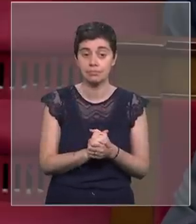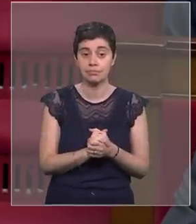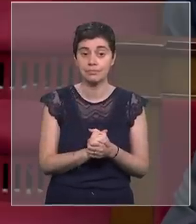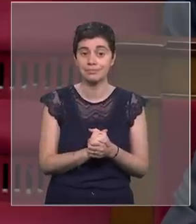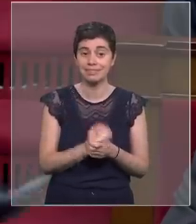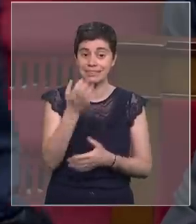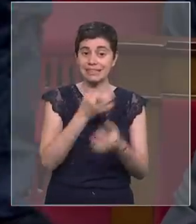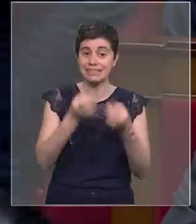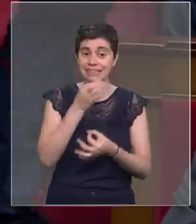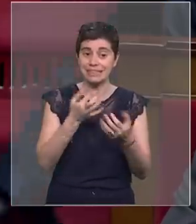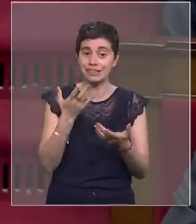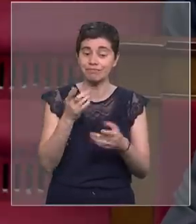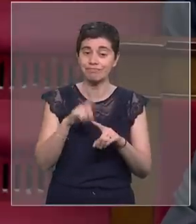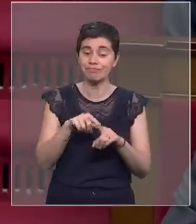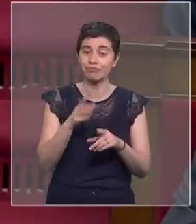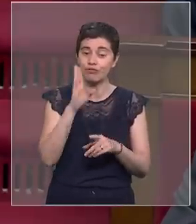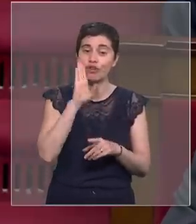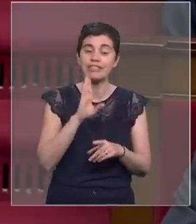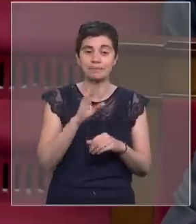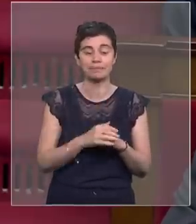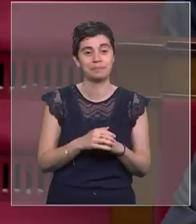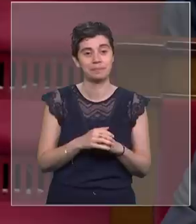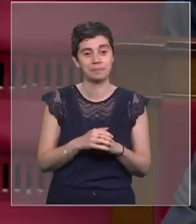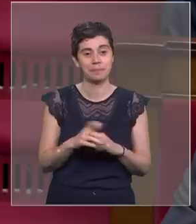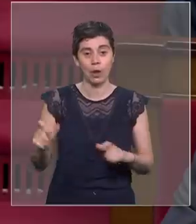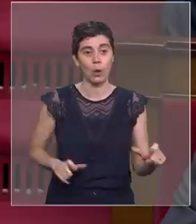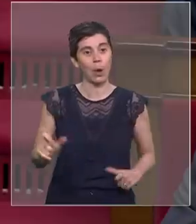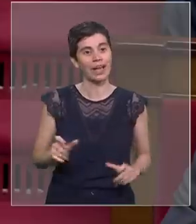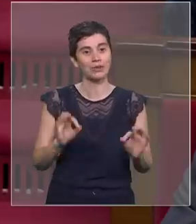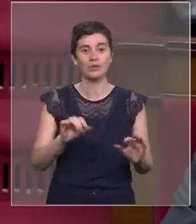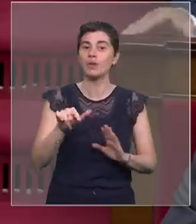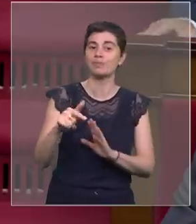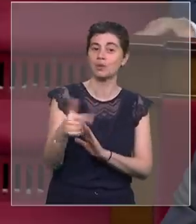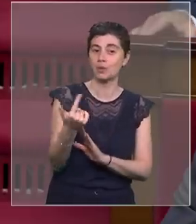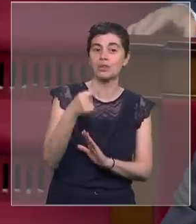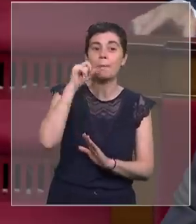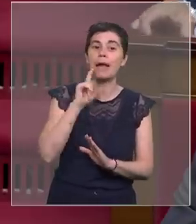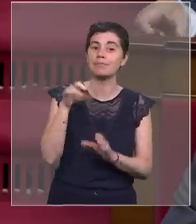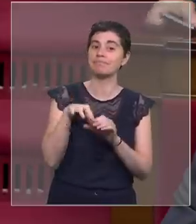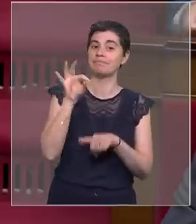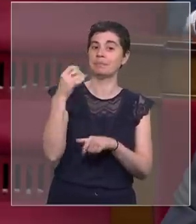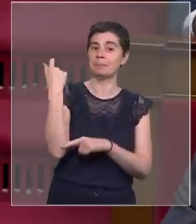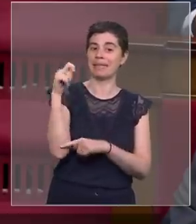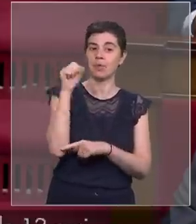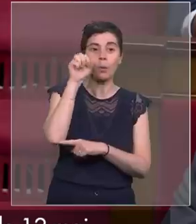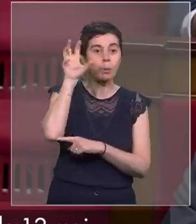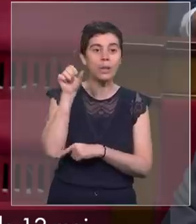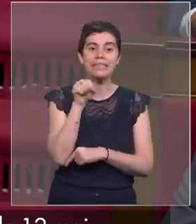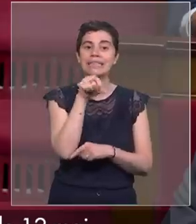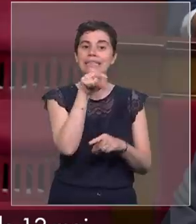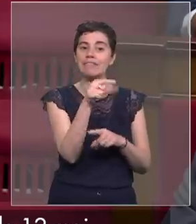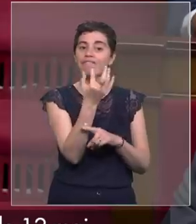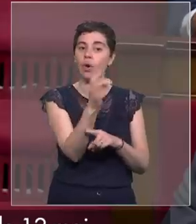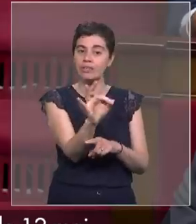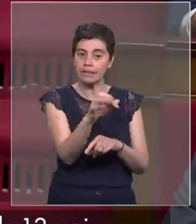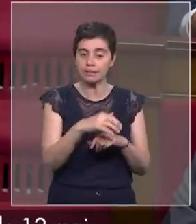très gentils, Madame la Première Ministre. Chers collègues, effectivement, le 12 mai dernier, j'ai été élu président de la Polynésie